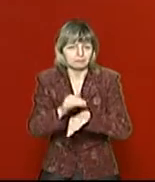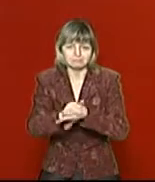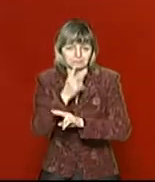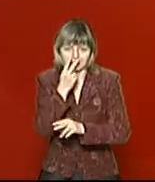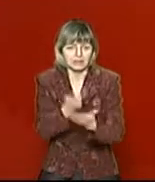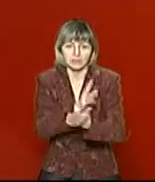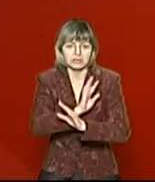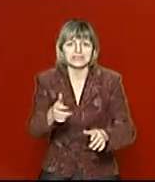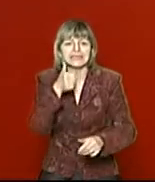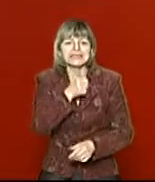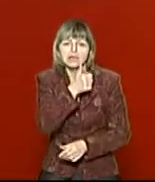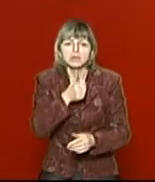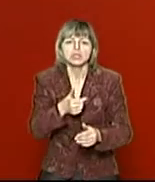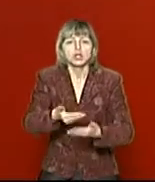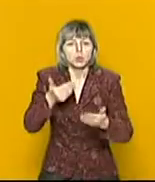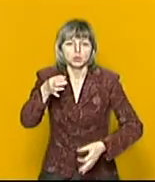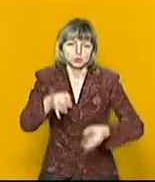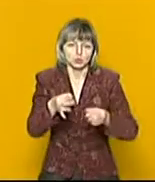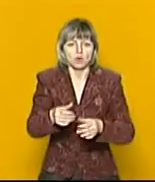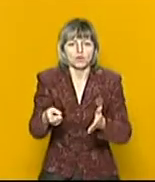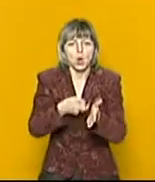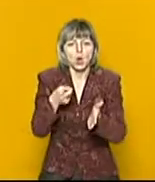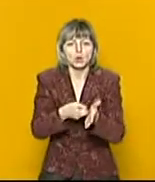таємницю досудового розслідування.